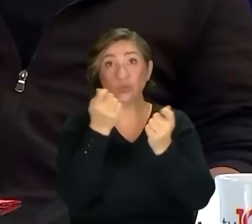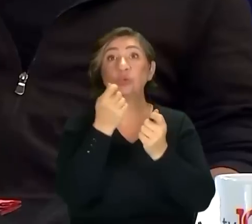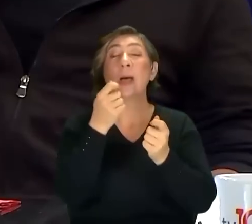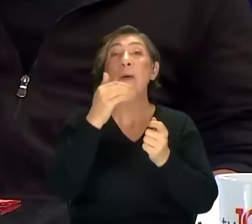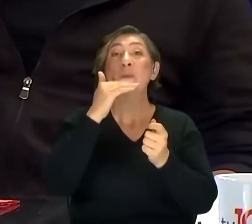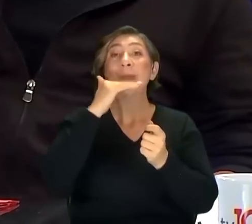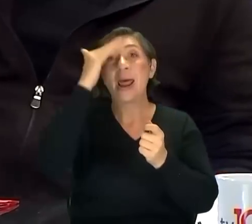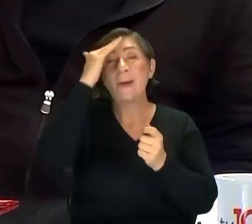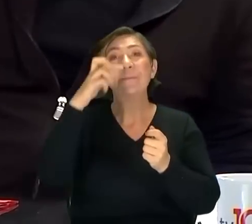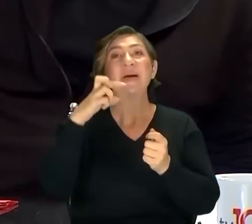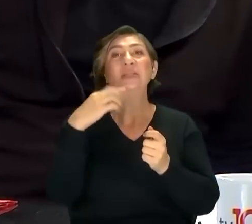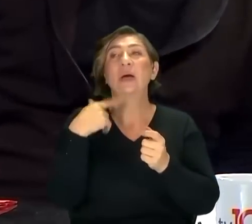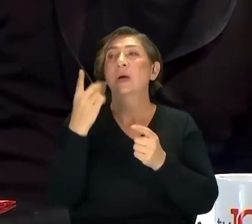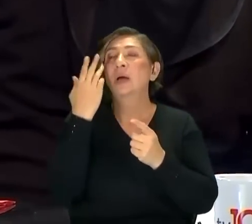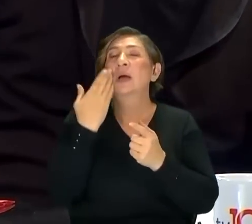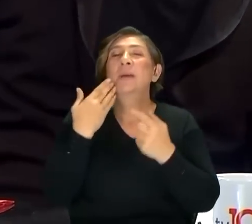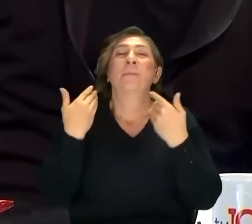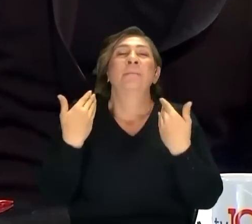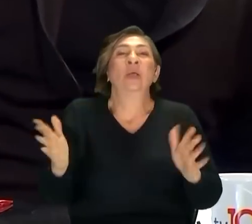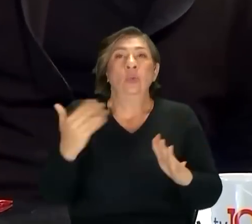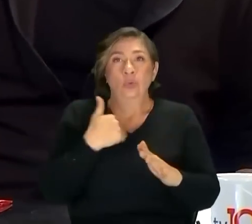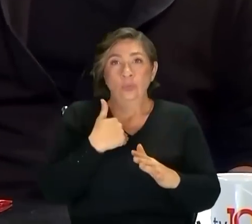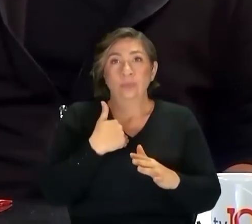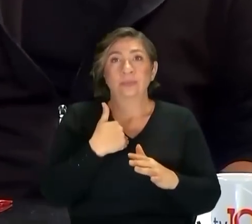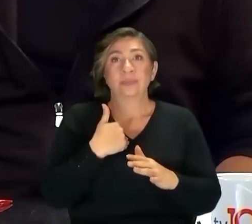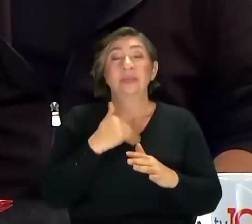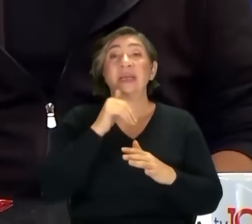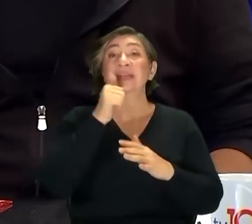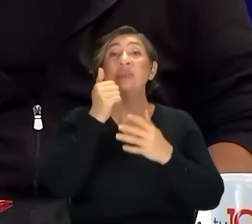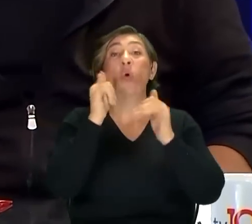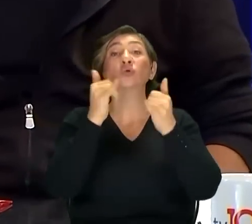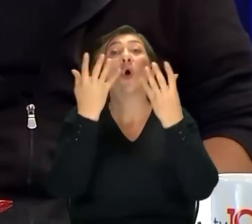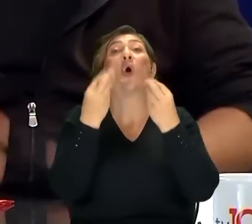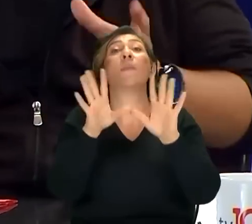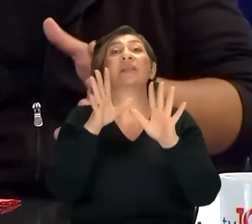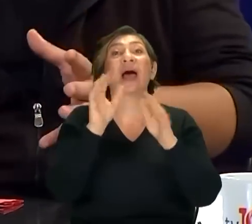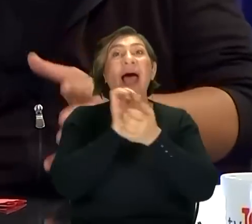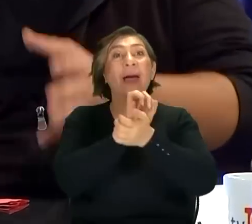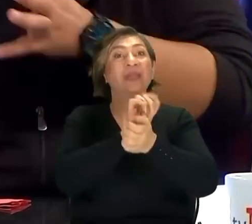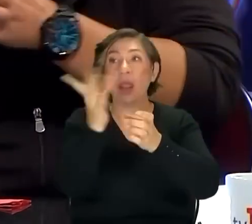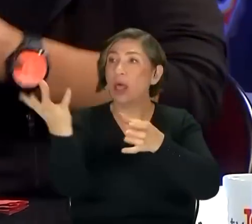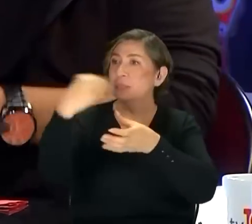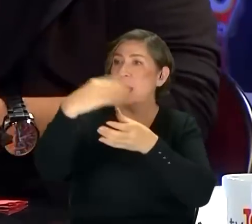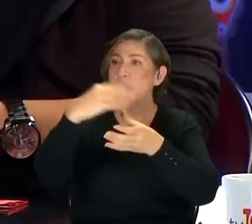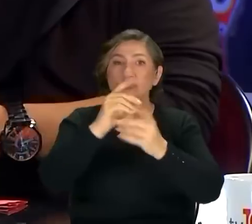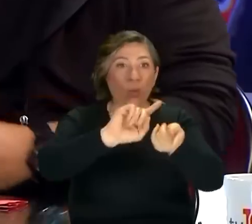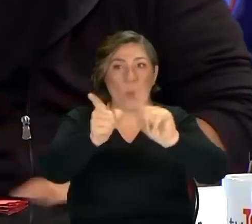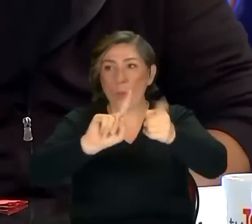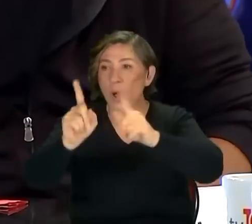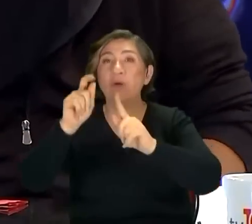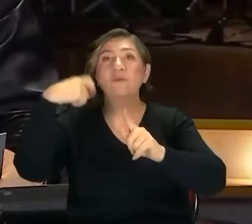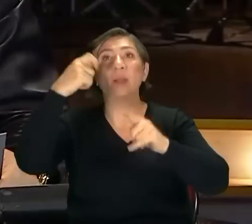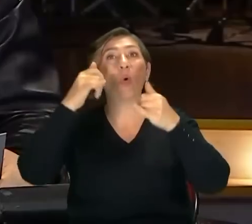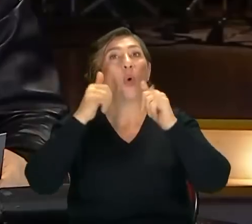Zaten Bayrampaşa filminden ben hayrandım kendisine. Hı-hı. Çünkü hani hiç oyuncu olmayan mahkumları da orada yönetmişti ve